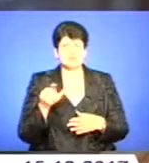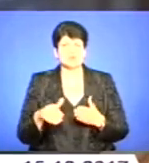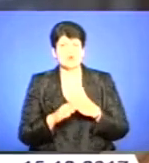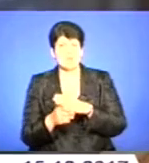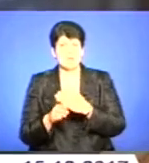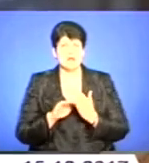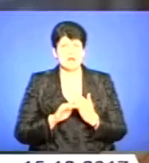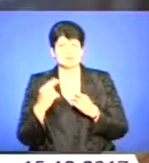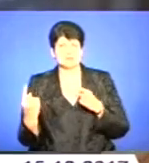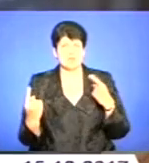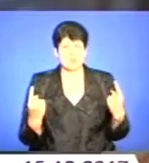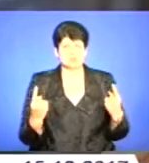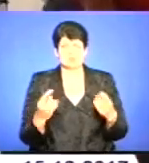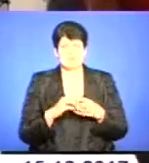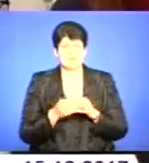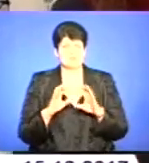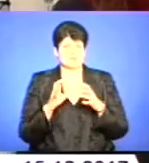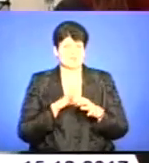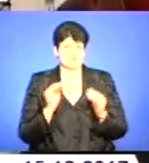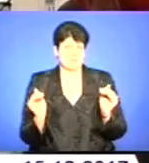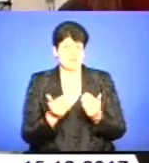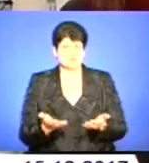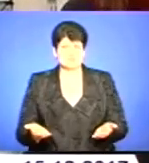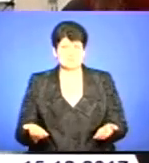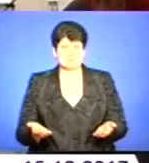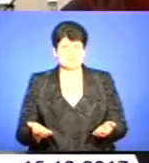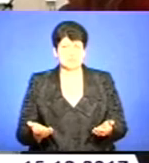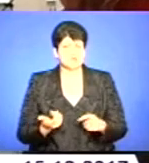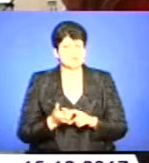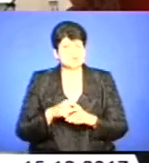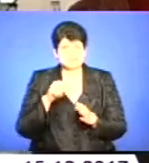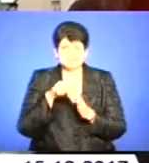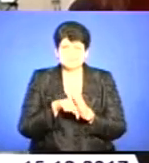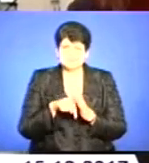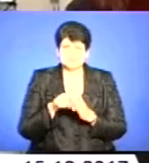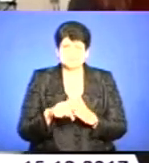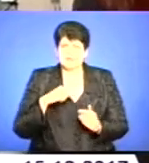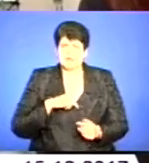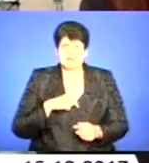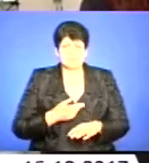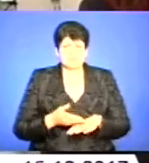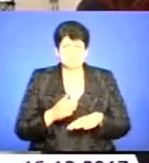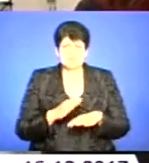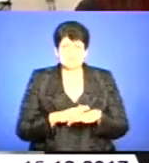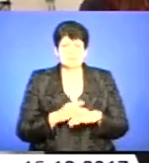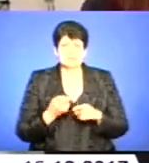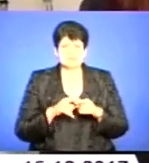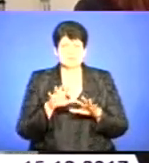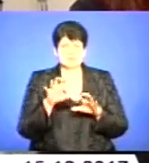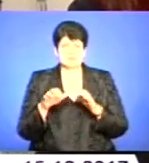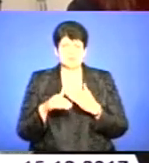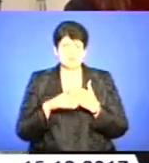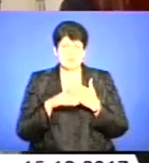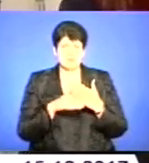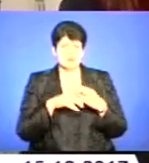то й проблем у світі було б менше. Дуже глибоко, дуже емоційно, і, напевно, саме такі світлини допомагають